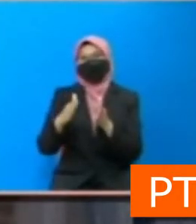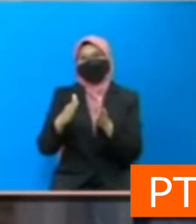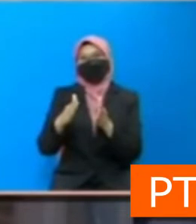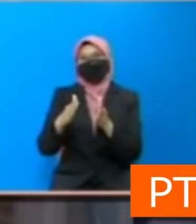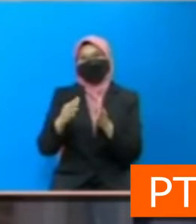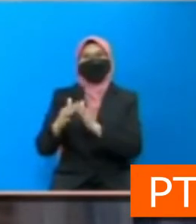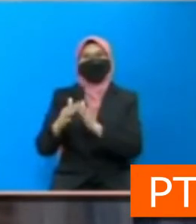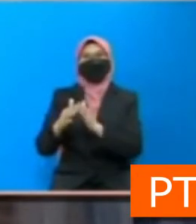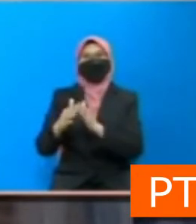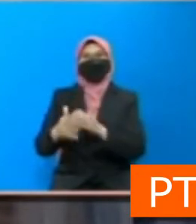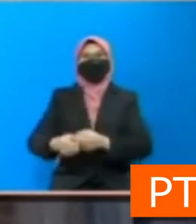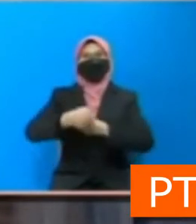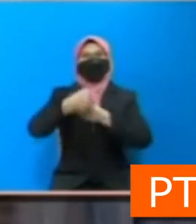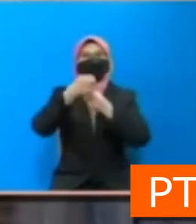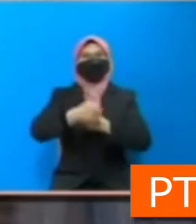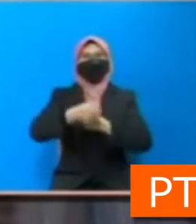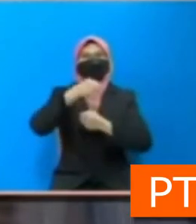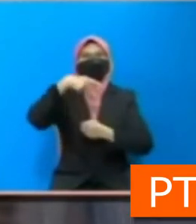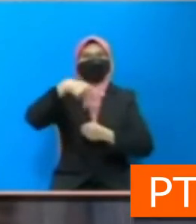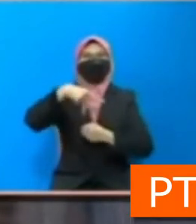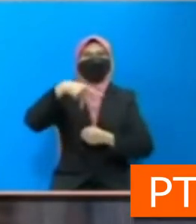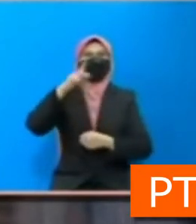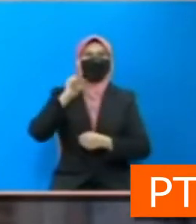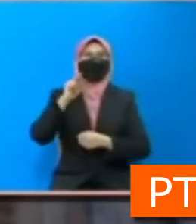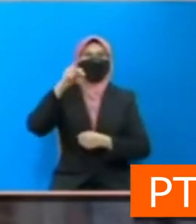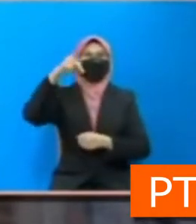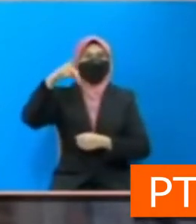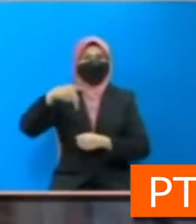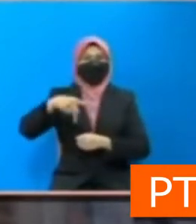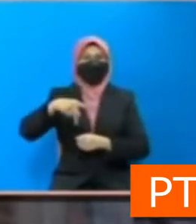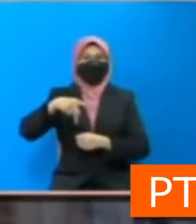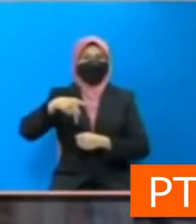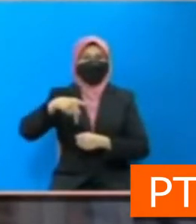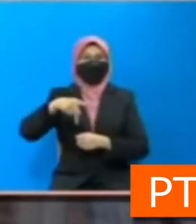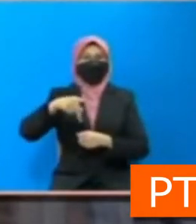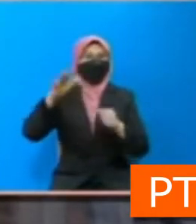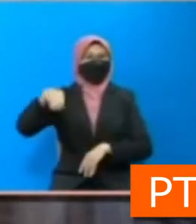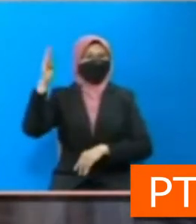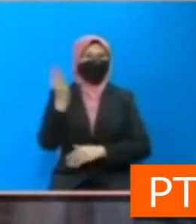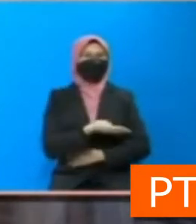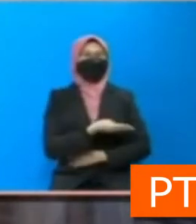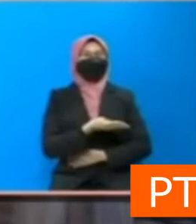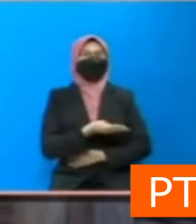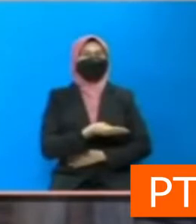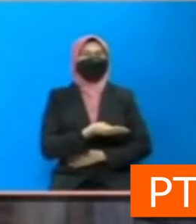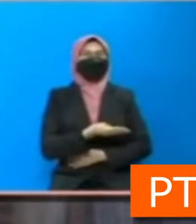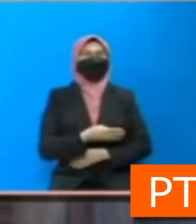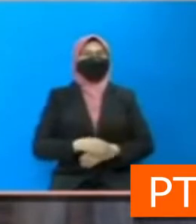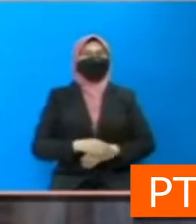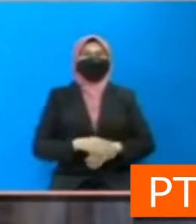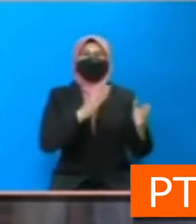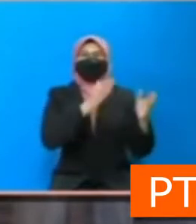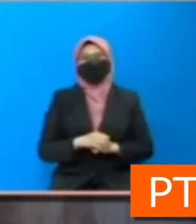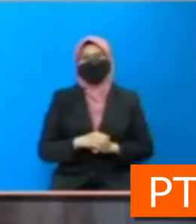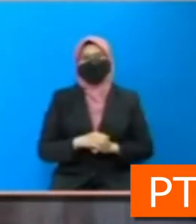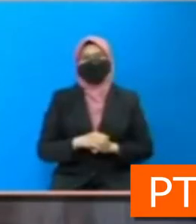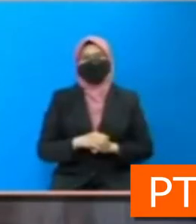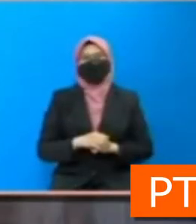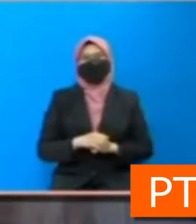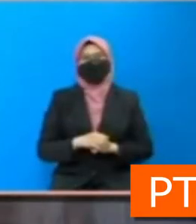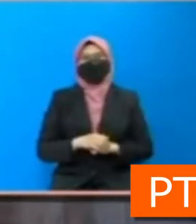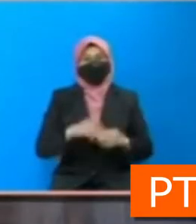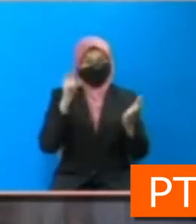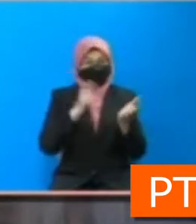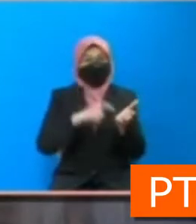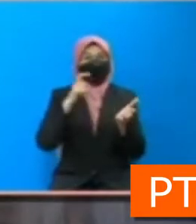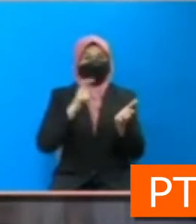plan normalisasi ekonomi kepada Sekatan Pergerakan Bersasar. Plan normalisasi ekonomi, hutang